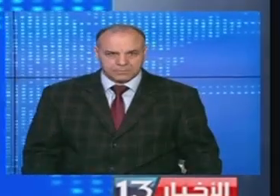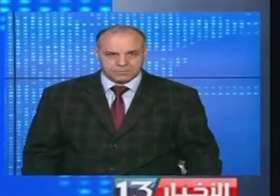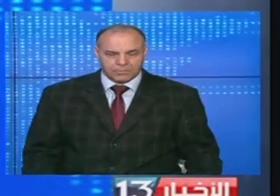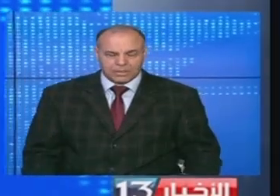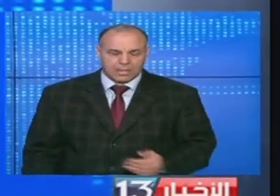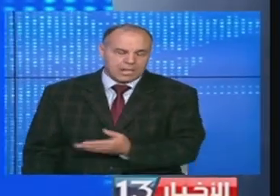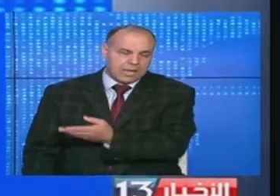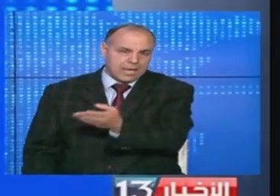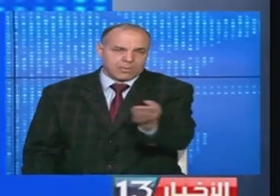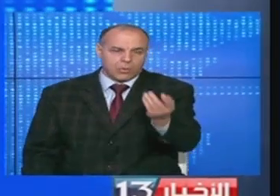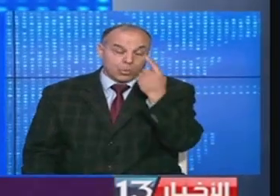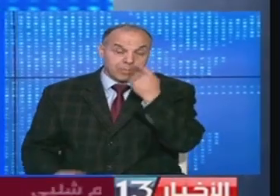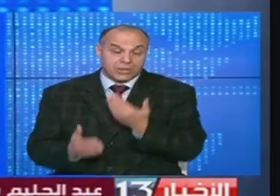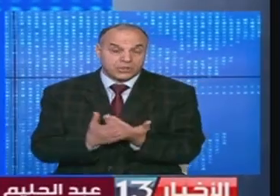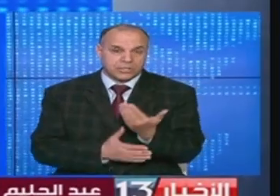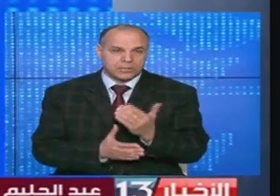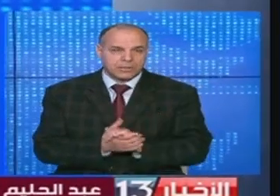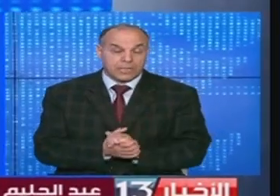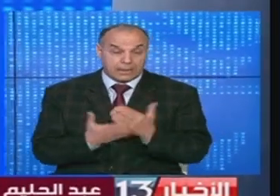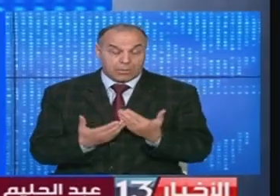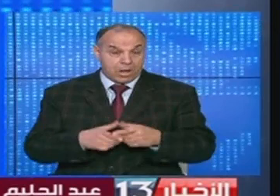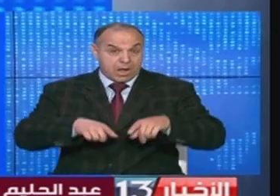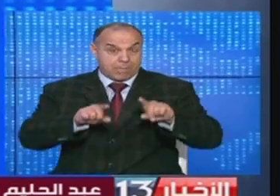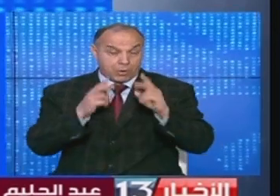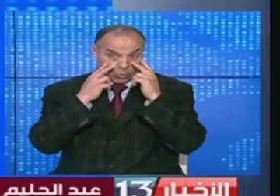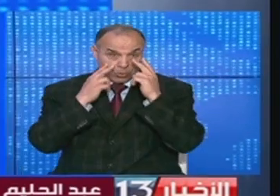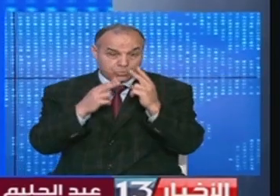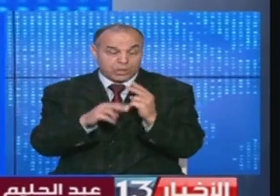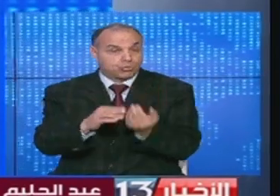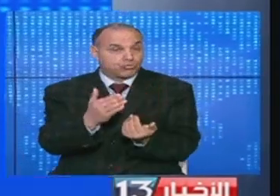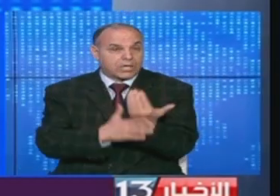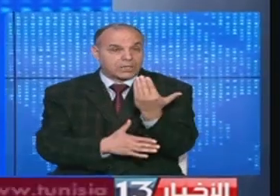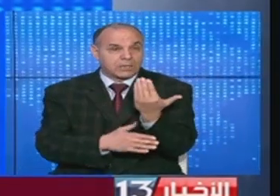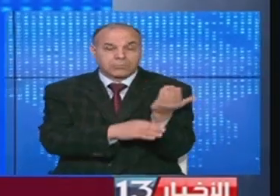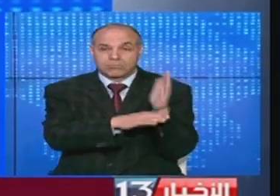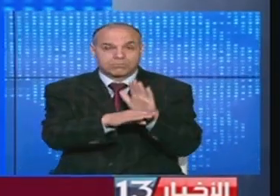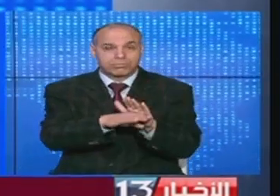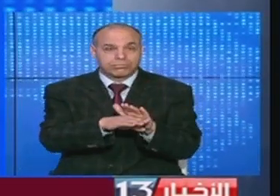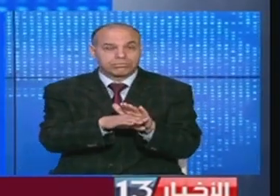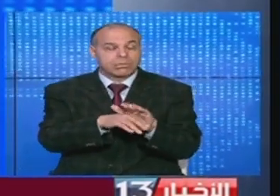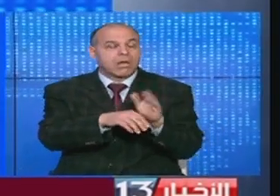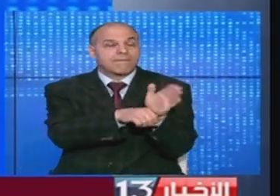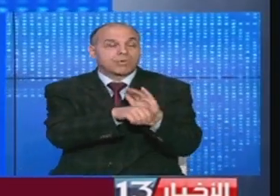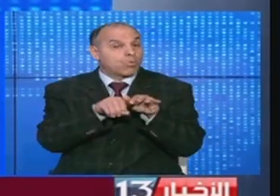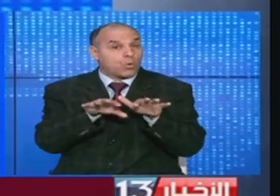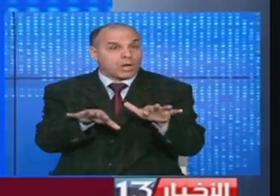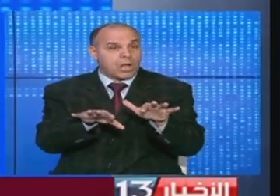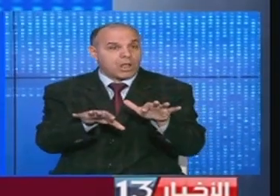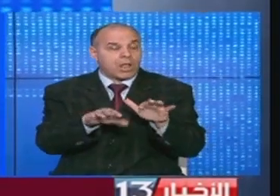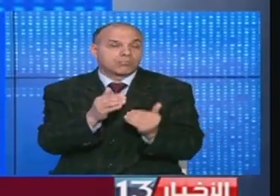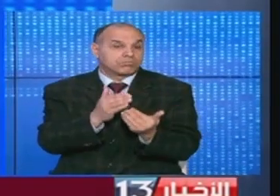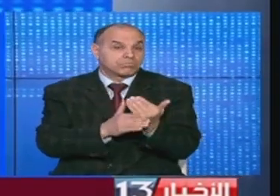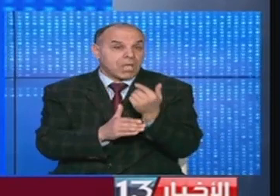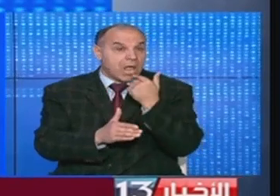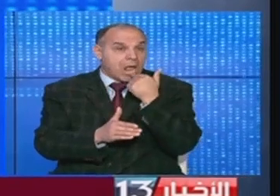مرحبا مجددا نستهل النشره مشاهدينا بمستجدات التوقي من انتشار فيروس الكورونا المستجده